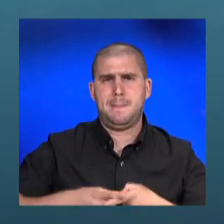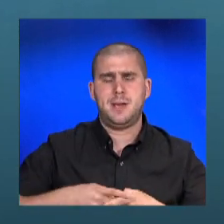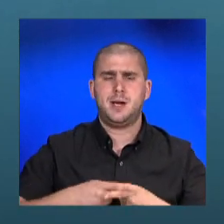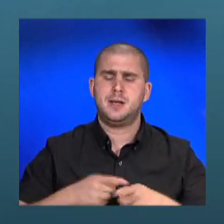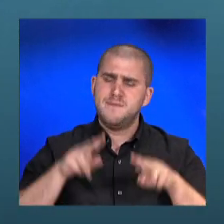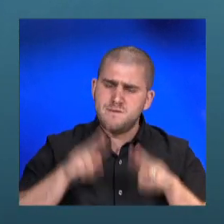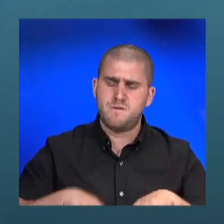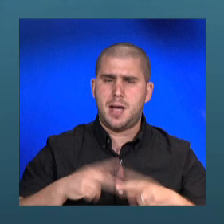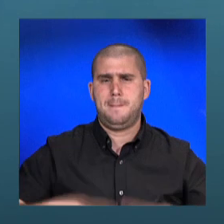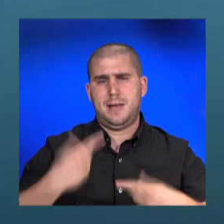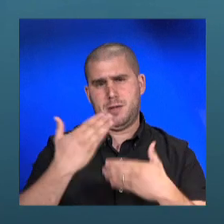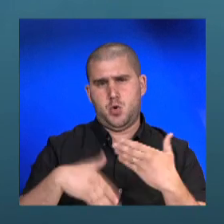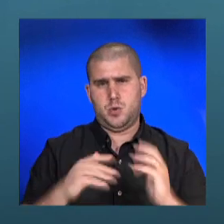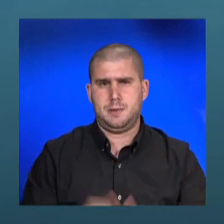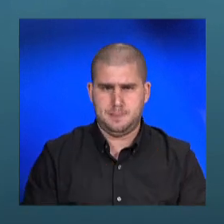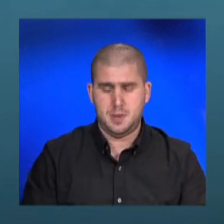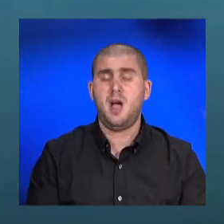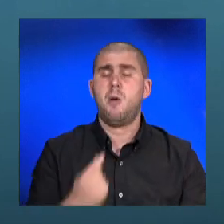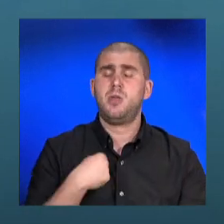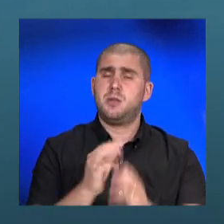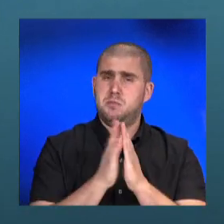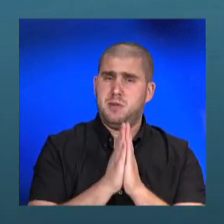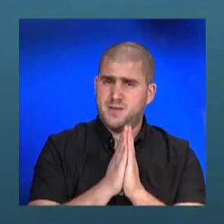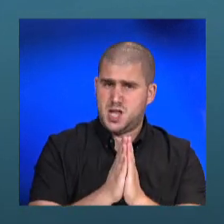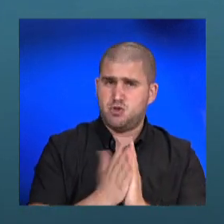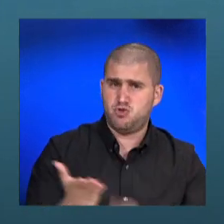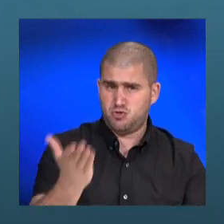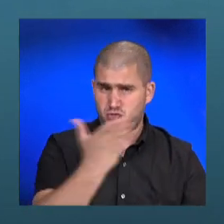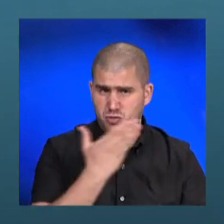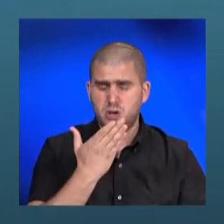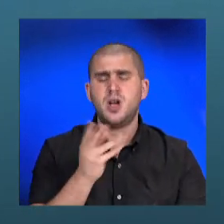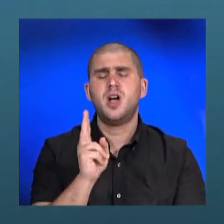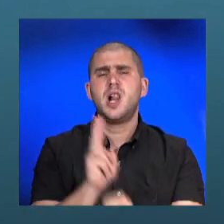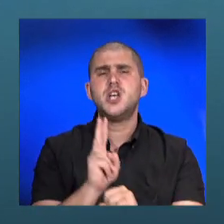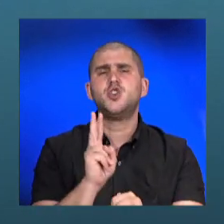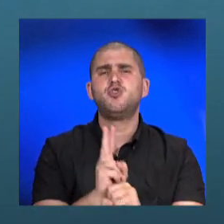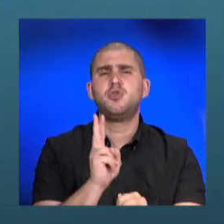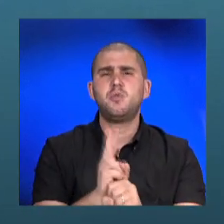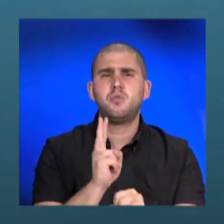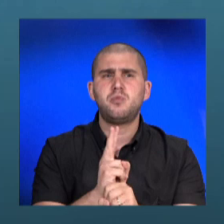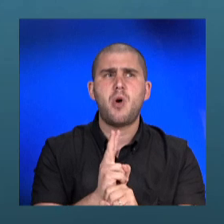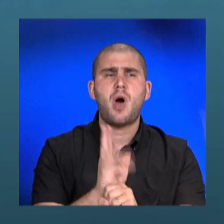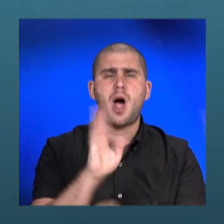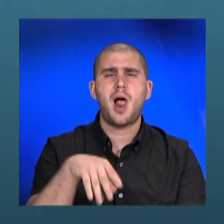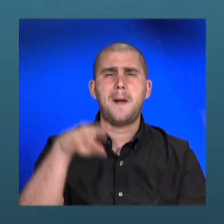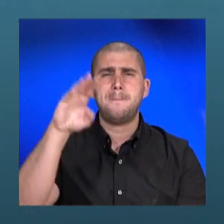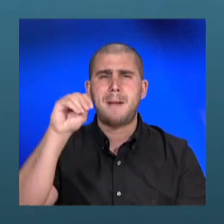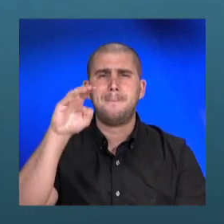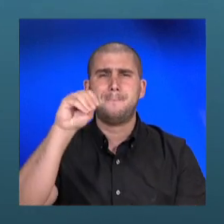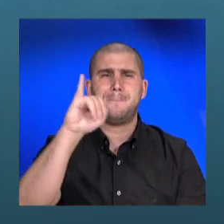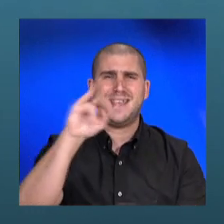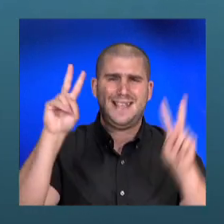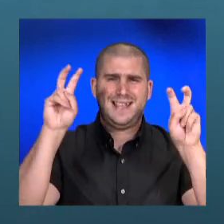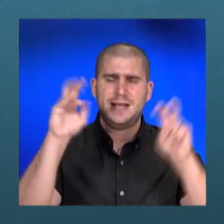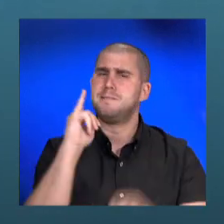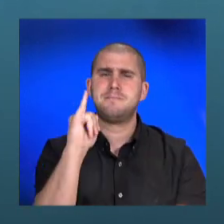האחרונים. אני מבקש מכם שתשמרו על מאמי. מאמי.